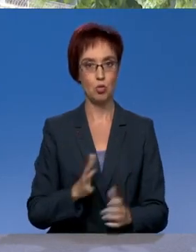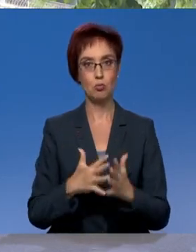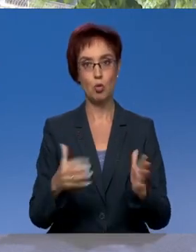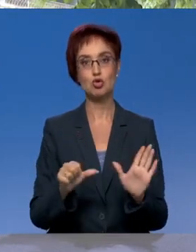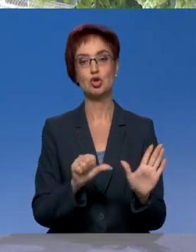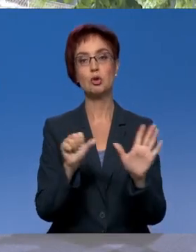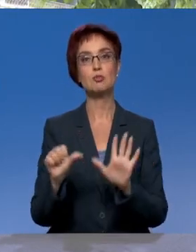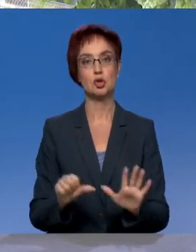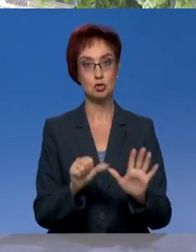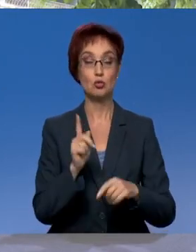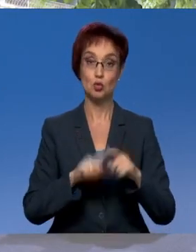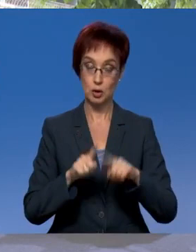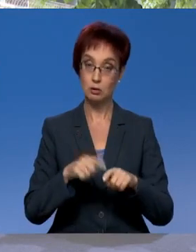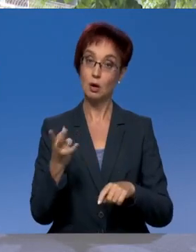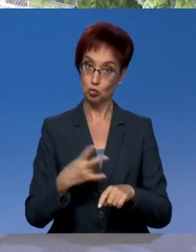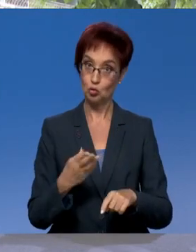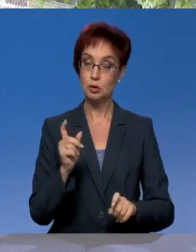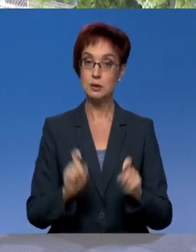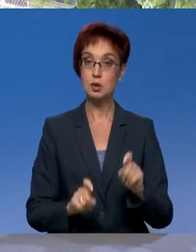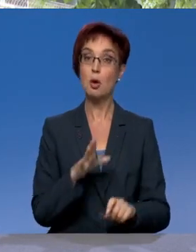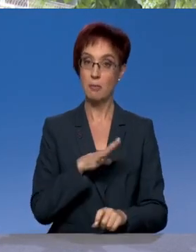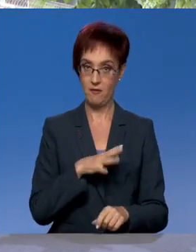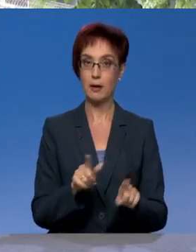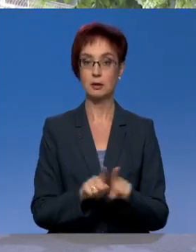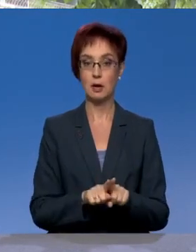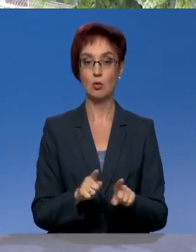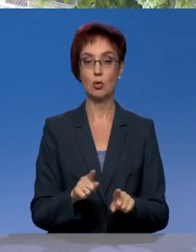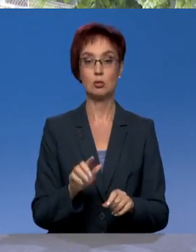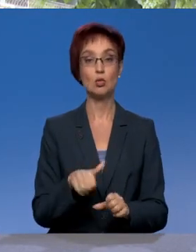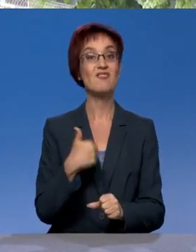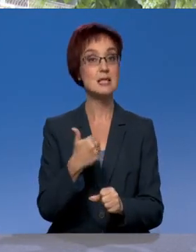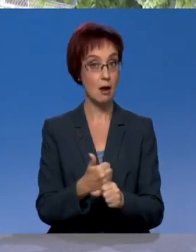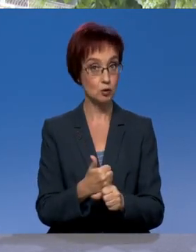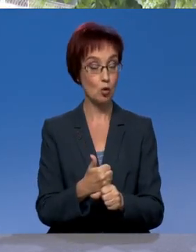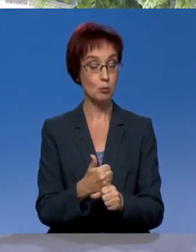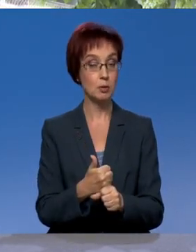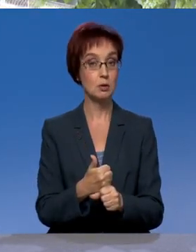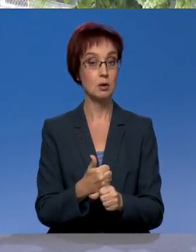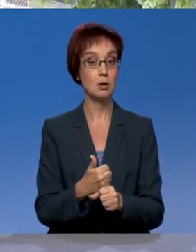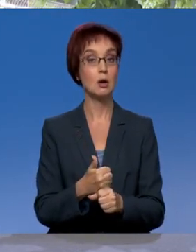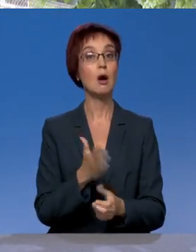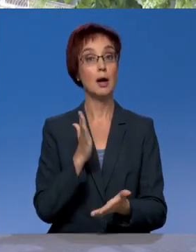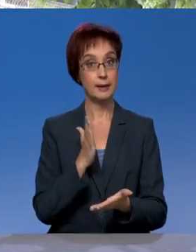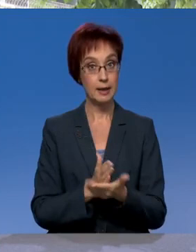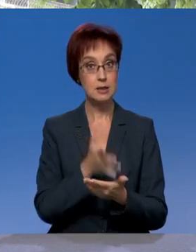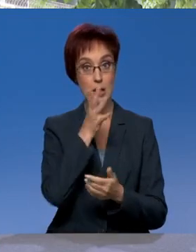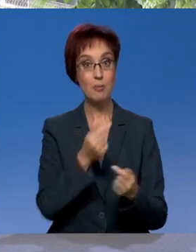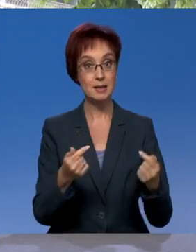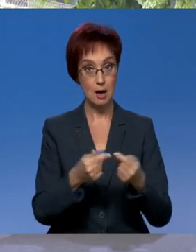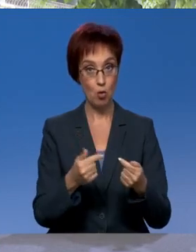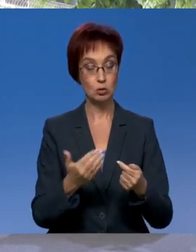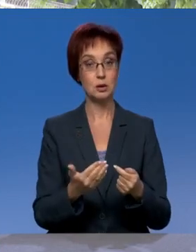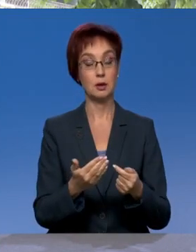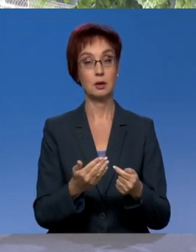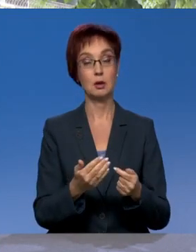нужно задержаться просто на работе, бывает такое. Но в основном, конечно, есть определенный регламент. За